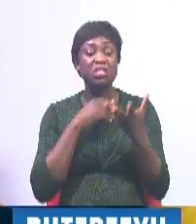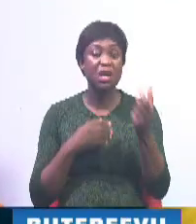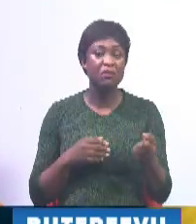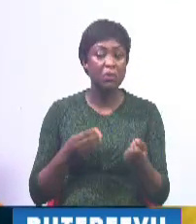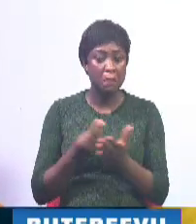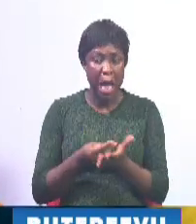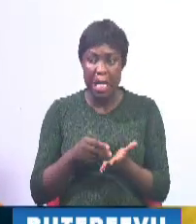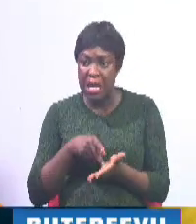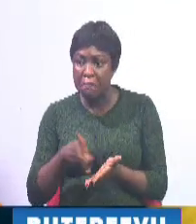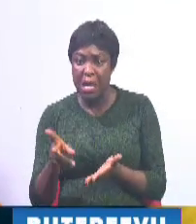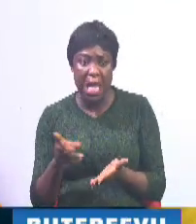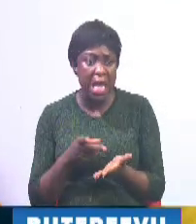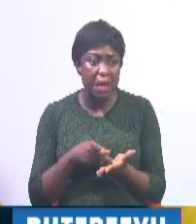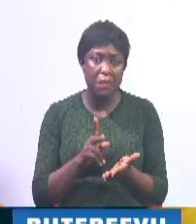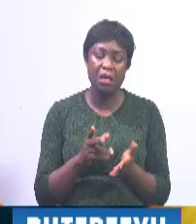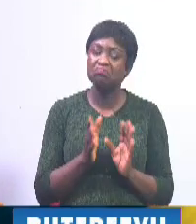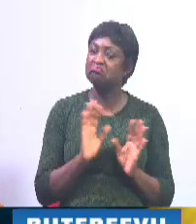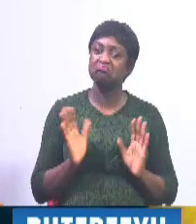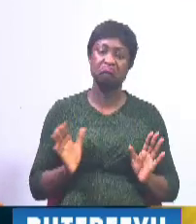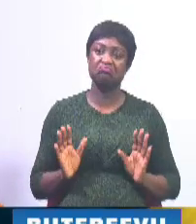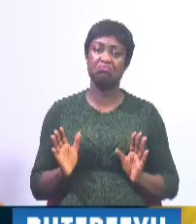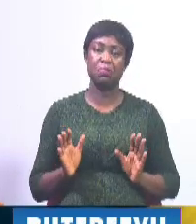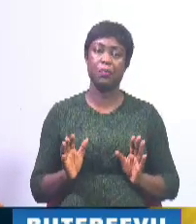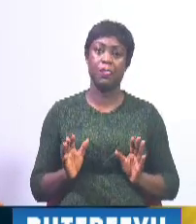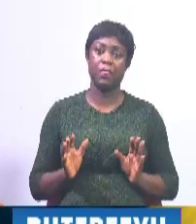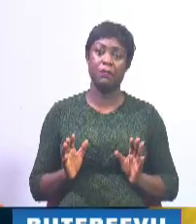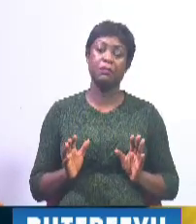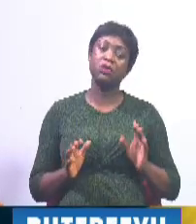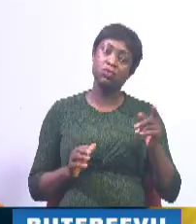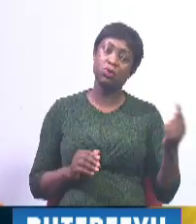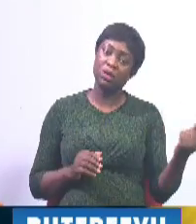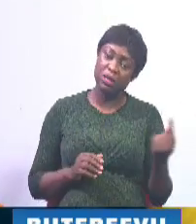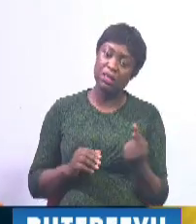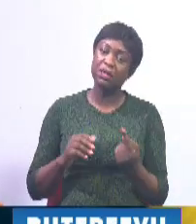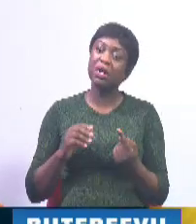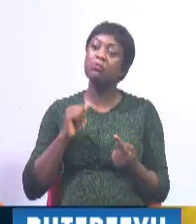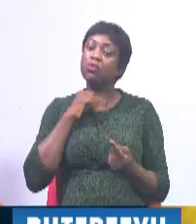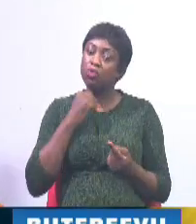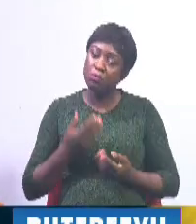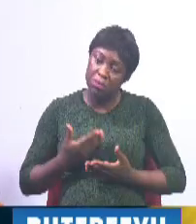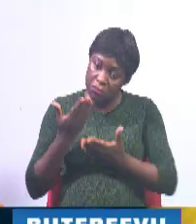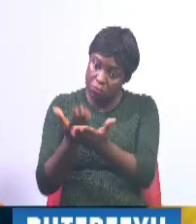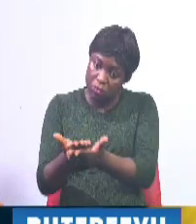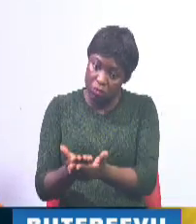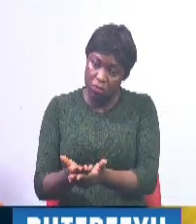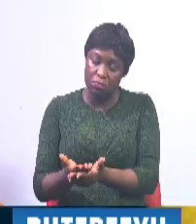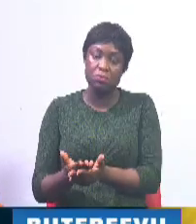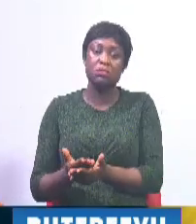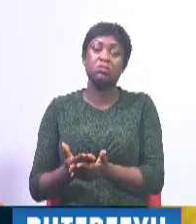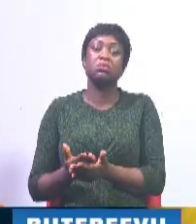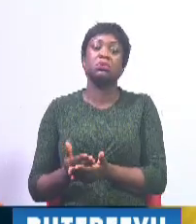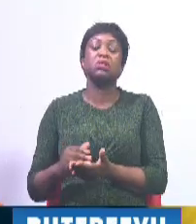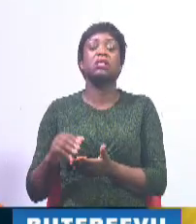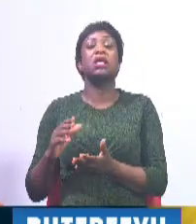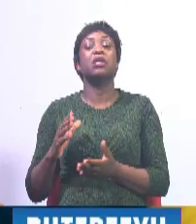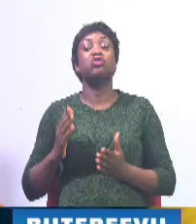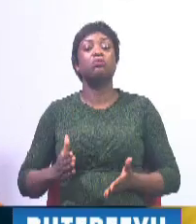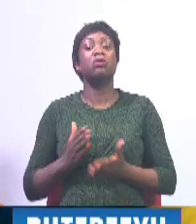ssente, tutambulira wamu naawe. Ne bwakuba gugenze okuwulirizibwa mu tribunal yaffe, mu kkooti yaffe. Teweetaaga munnamateeka